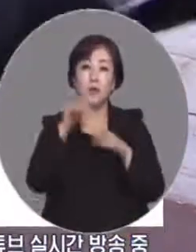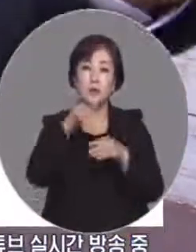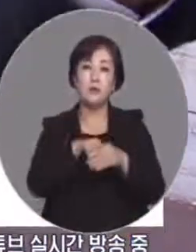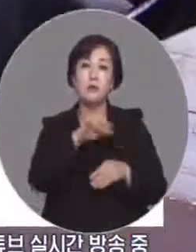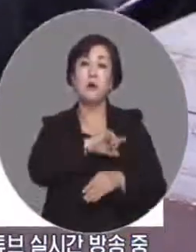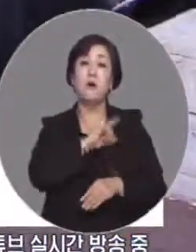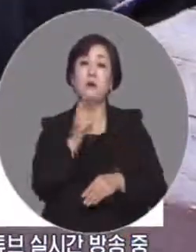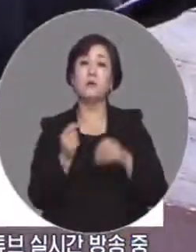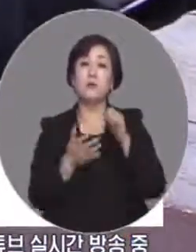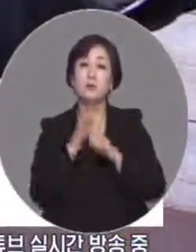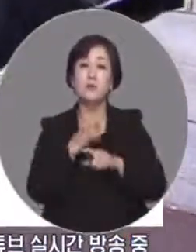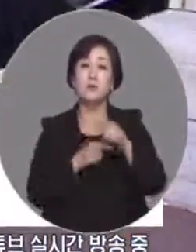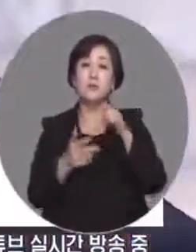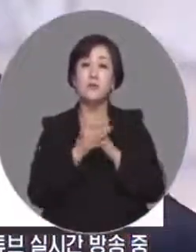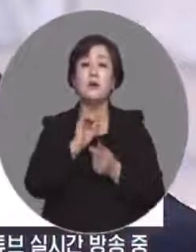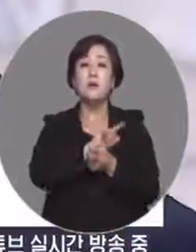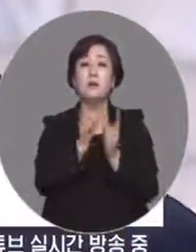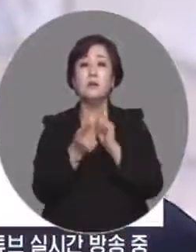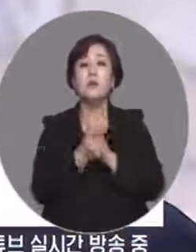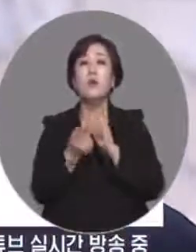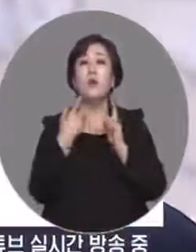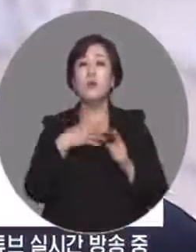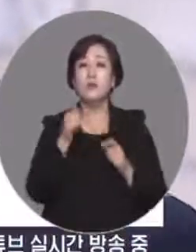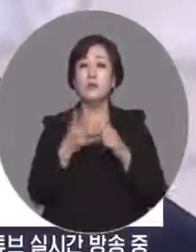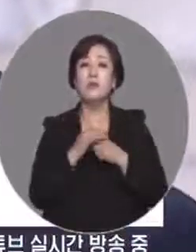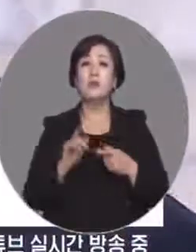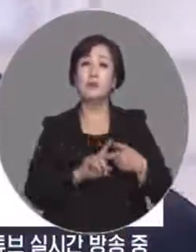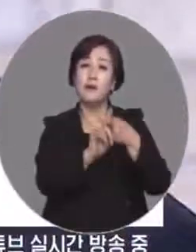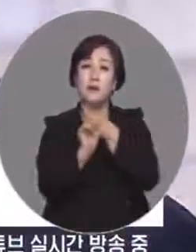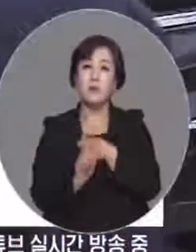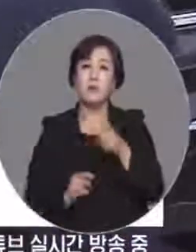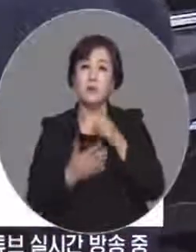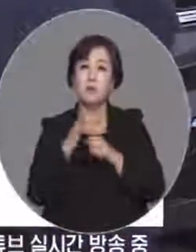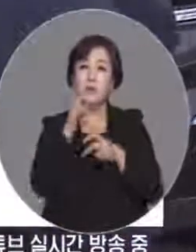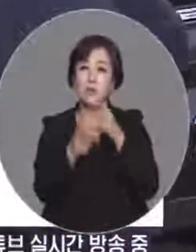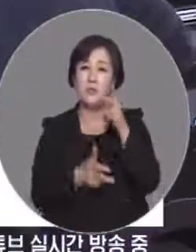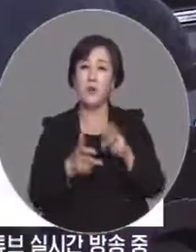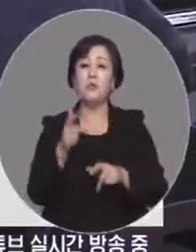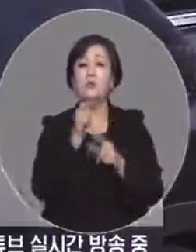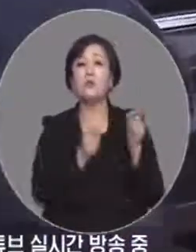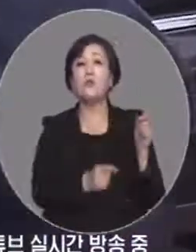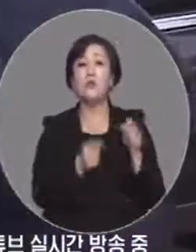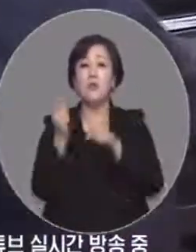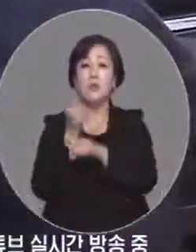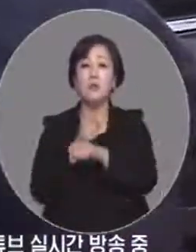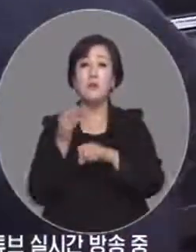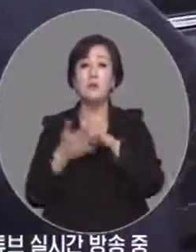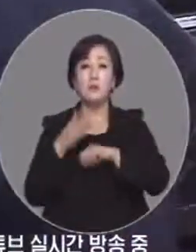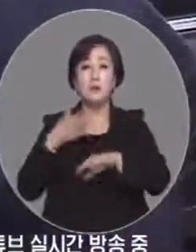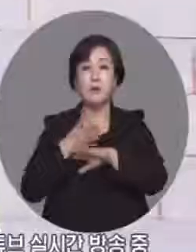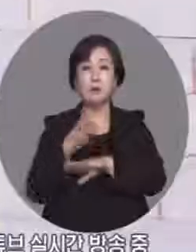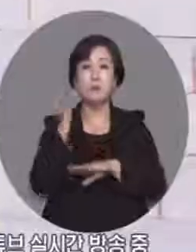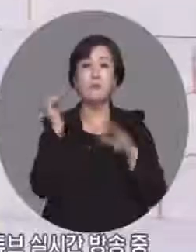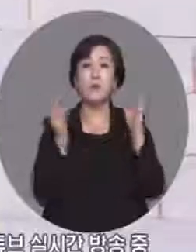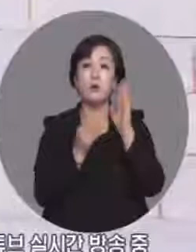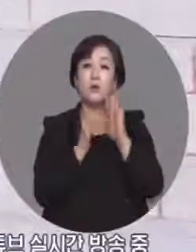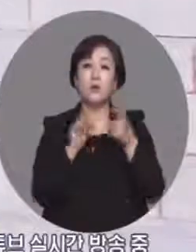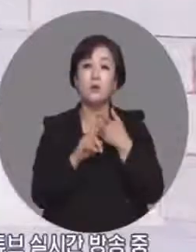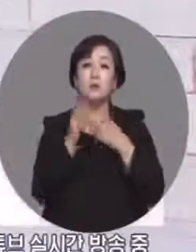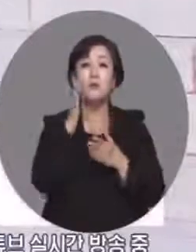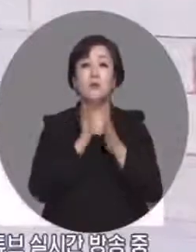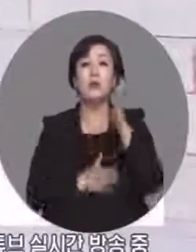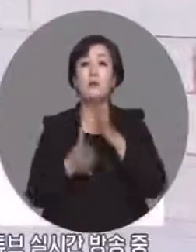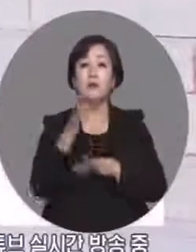가진 의원들 사이에 다져놓은 스킨십이 강점이지만 사업 영역에선 다소 밀린다는 평가입니다. 울산 지역 경제